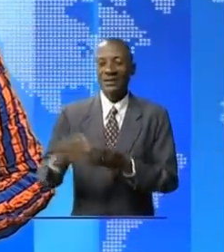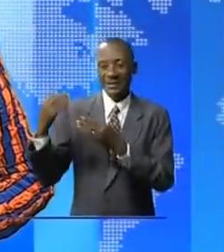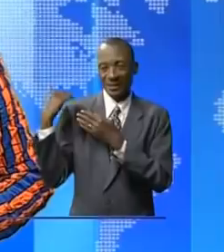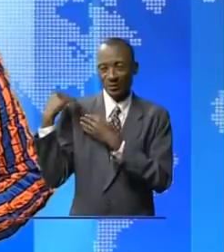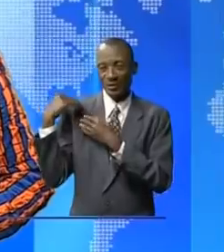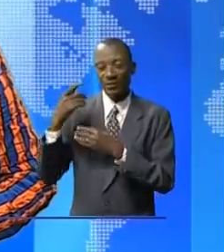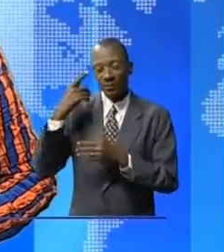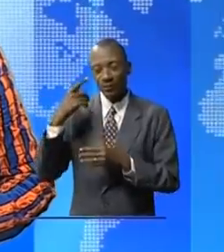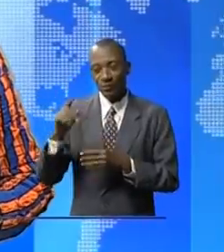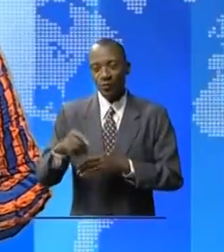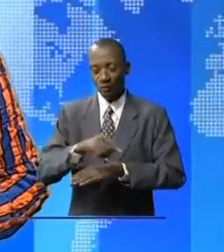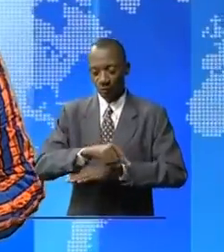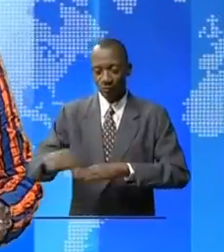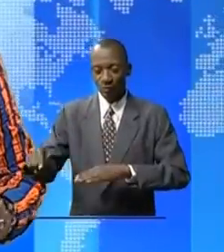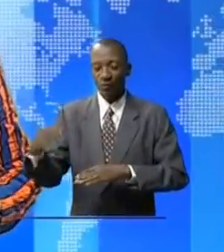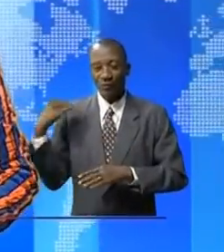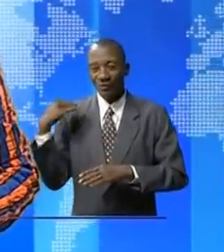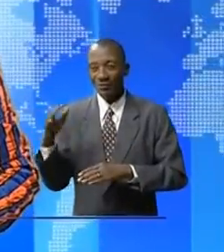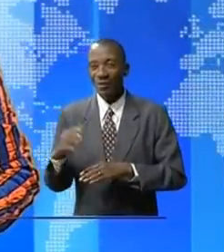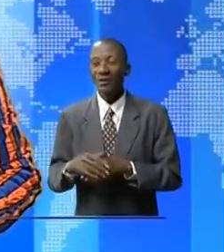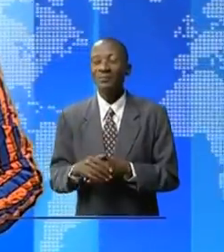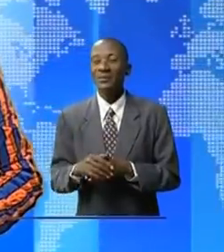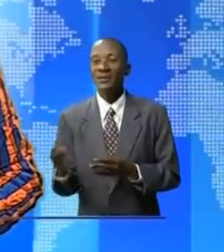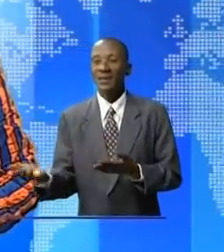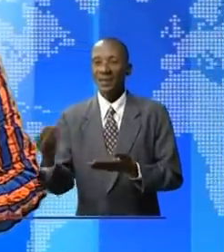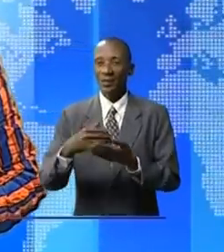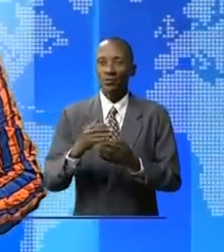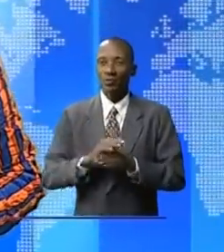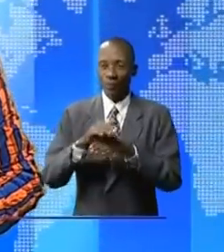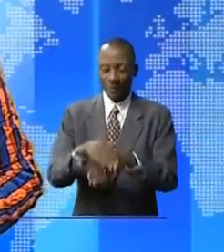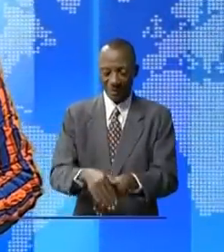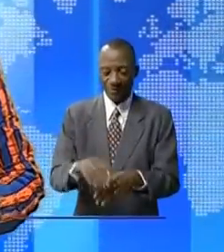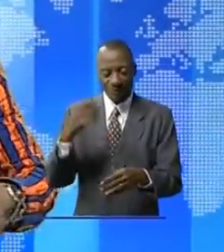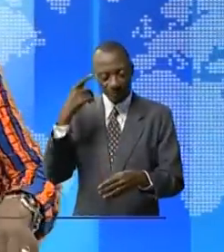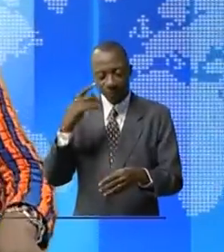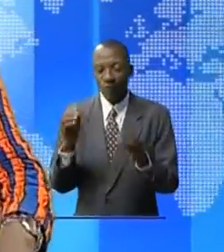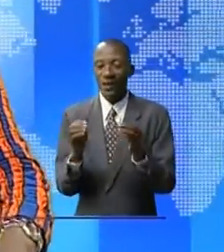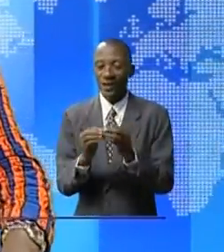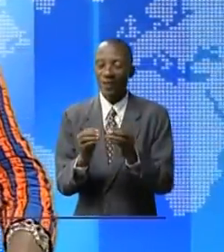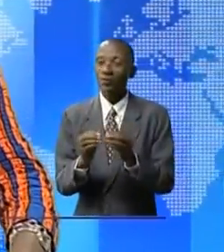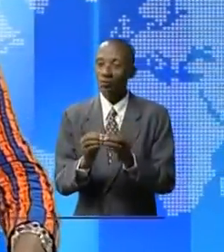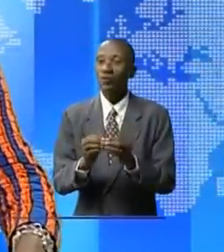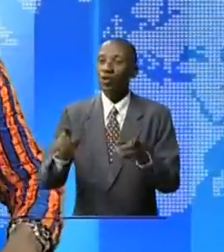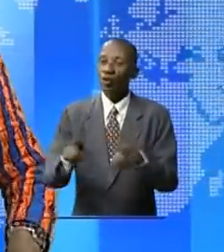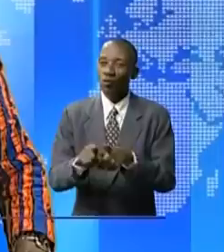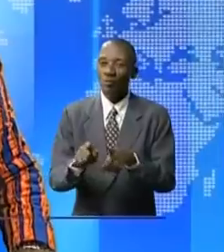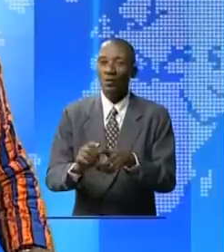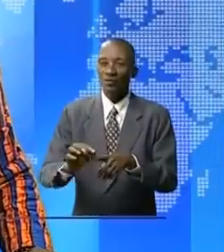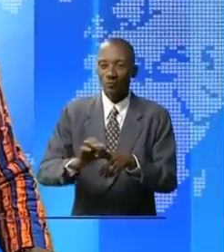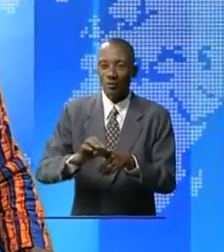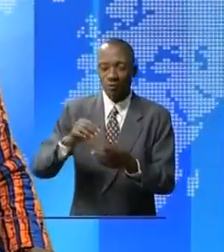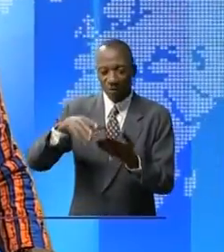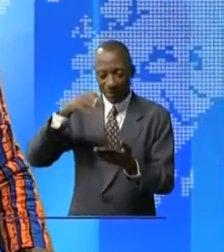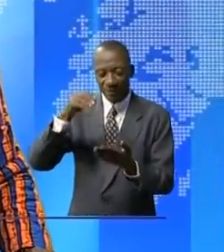y a quelques années. Face à cette situation, le gouvernement et le banc syndical des enseignants tentent de trouver une